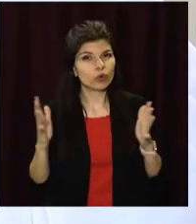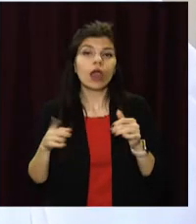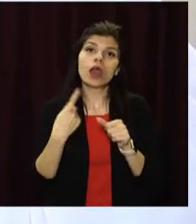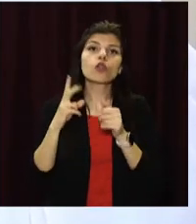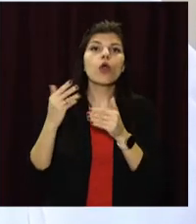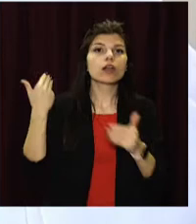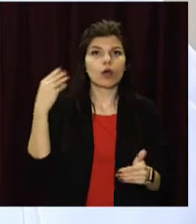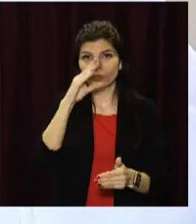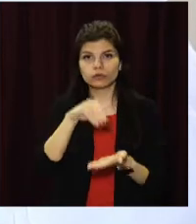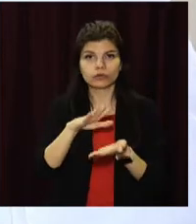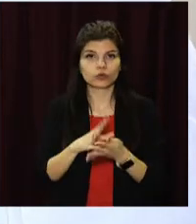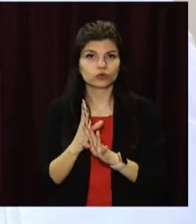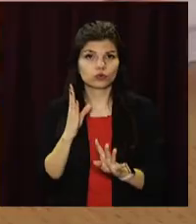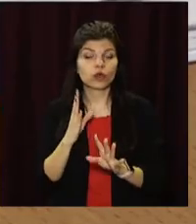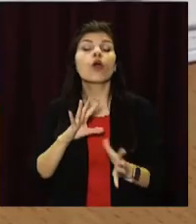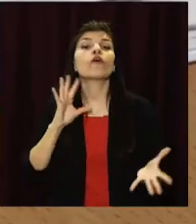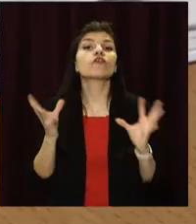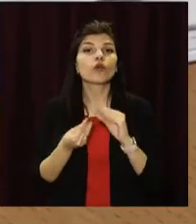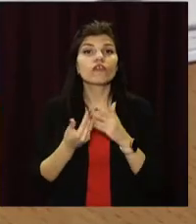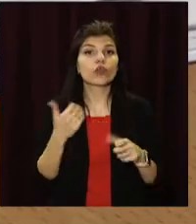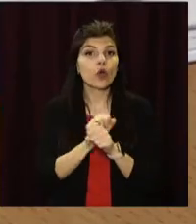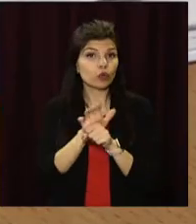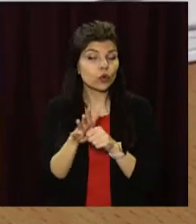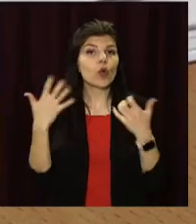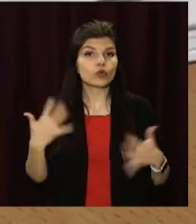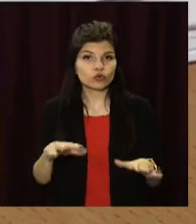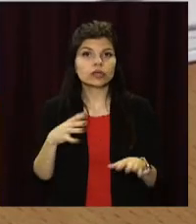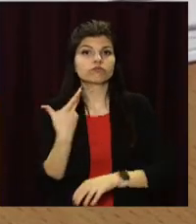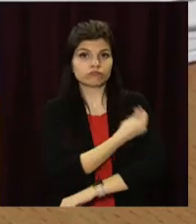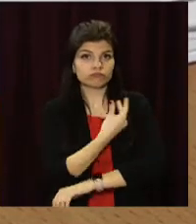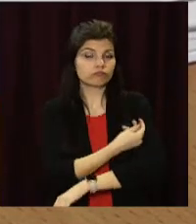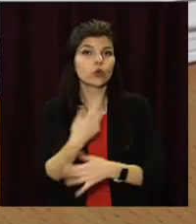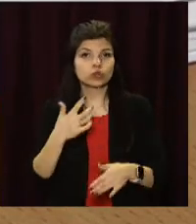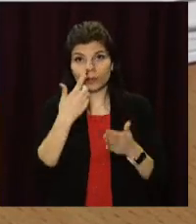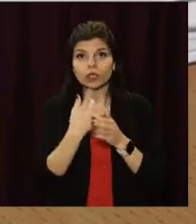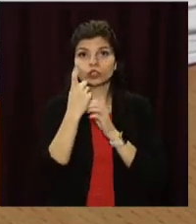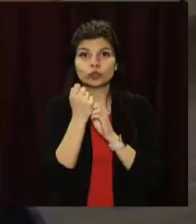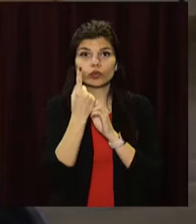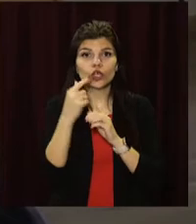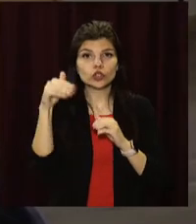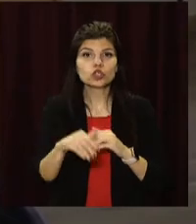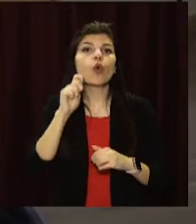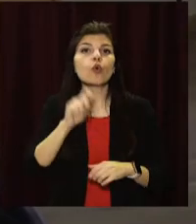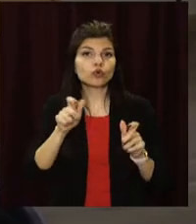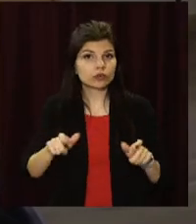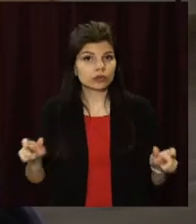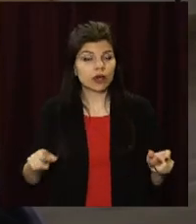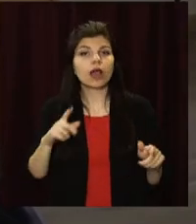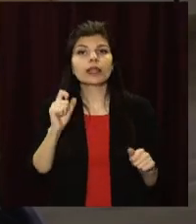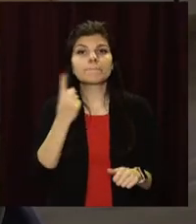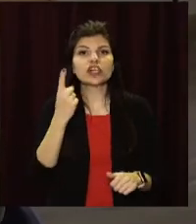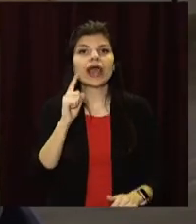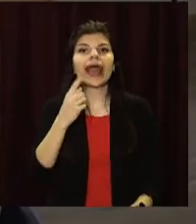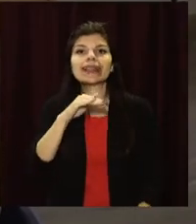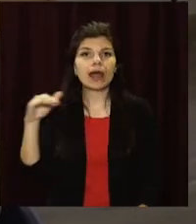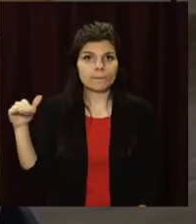до черги. Загалом від коронавірусу вже імунізували понад 111 тисяч українців. На першому